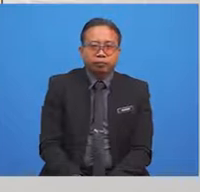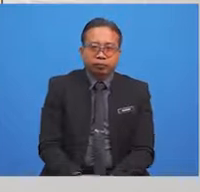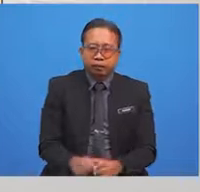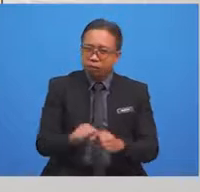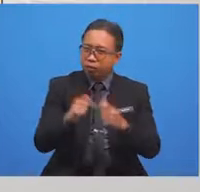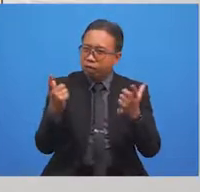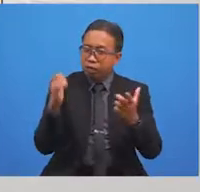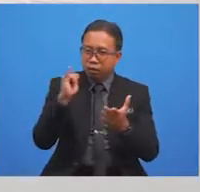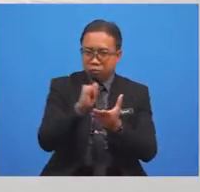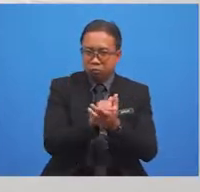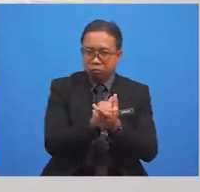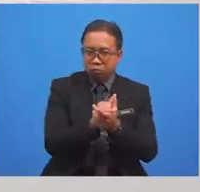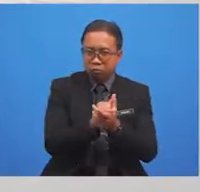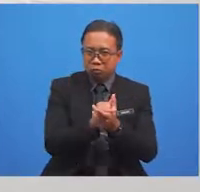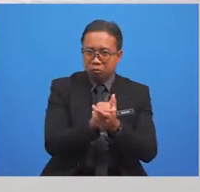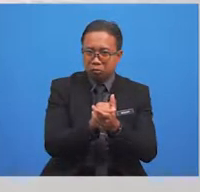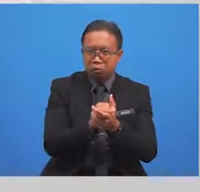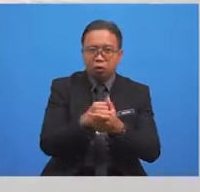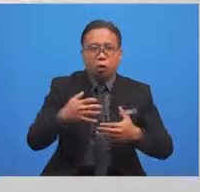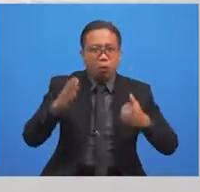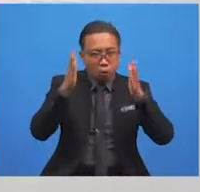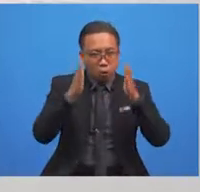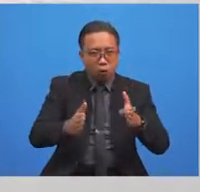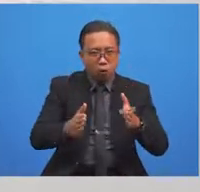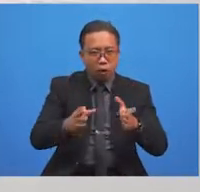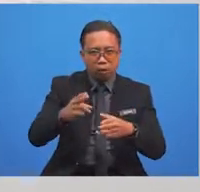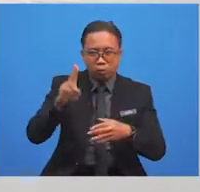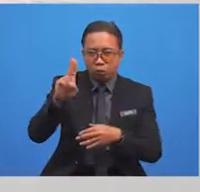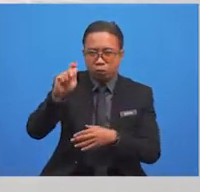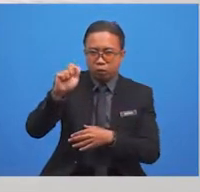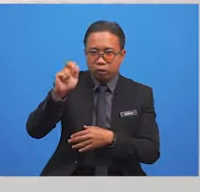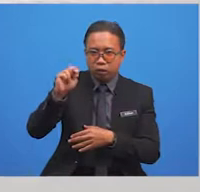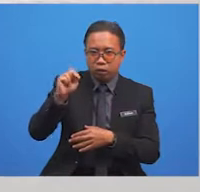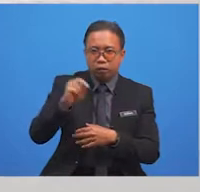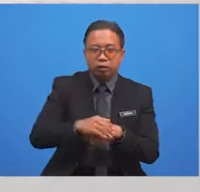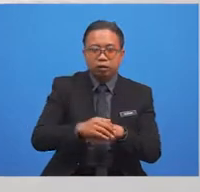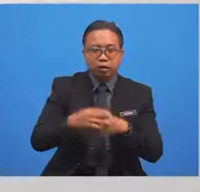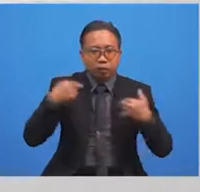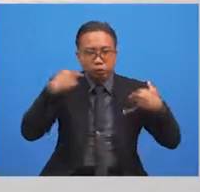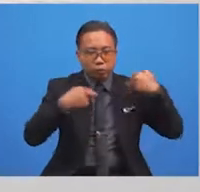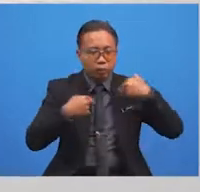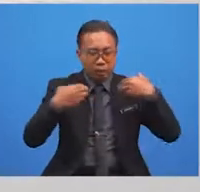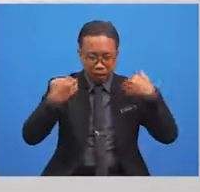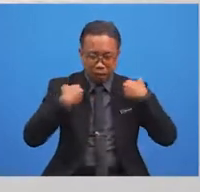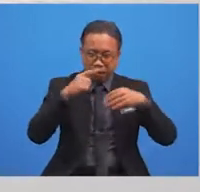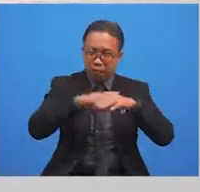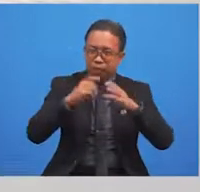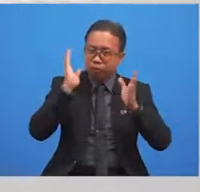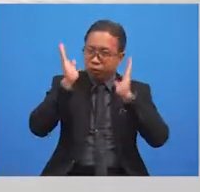Selain monyet Belanda, orang utan juga merupakan hidupan liar yang terdapat di